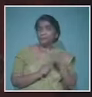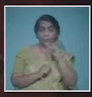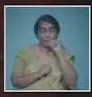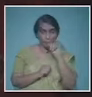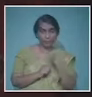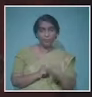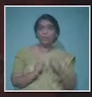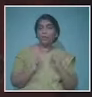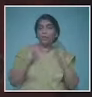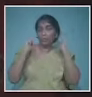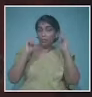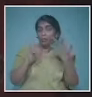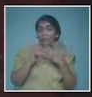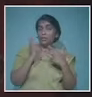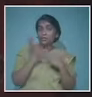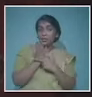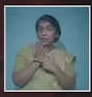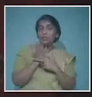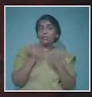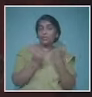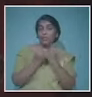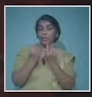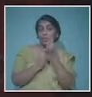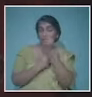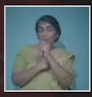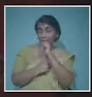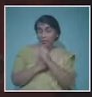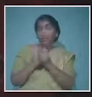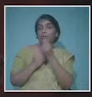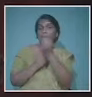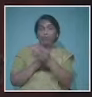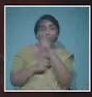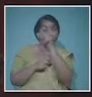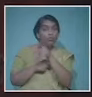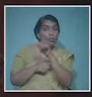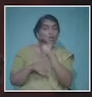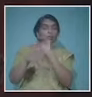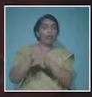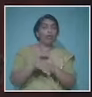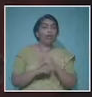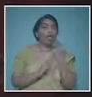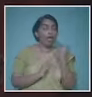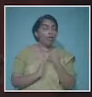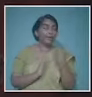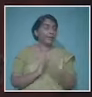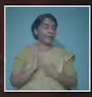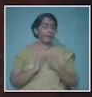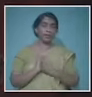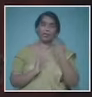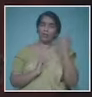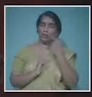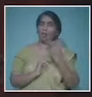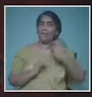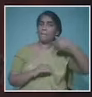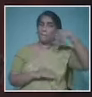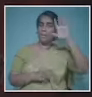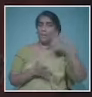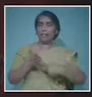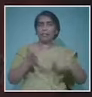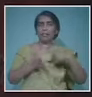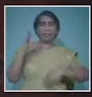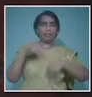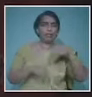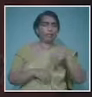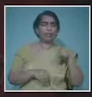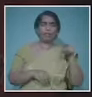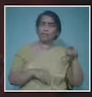ලෙස සමෘද්ධිය ලබා දෙන්න ඕනේ නැත්නම් සමාජ සුබසාධනයේ දෙන්න ඕනේ අය තෝරා ගන්න අලුත් නිර්ණායක හොයා ගන්න ඔය පරණ දේශපාලන